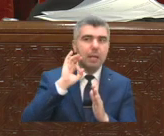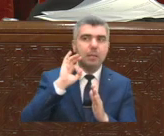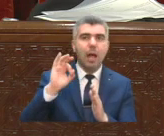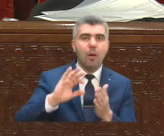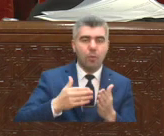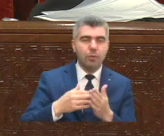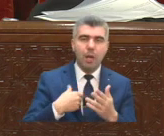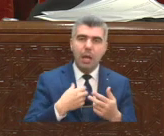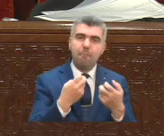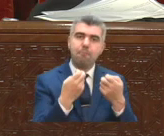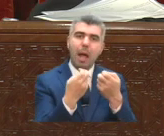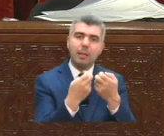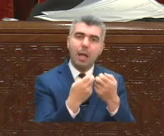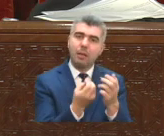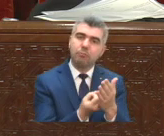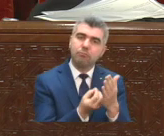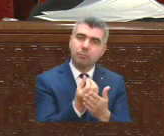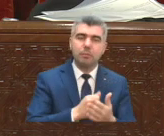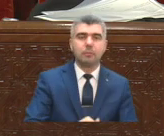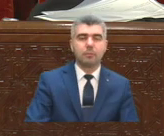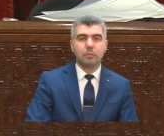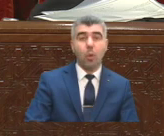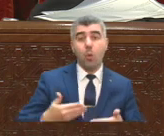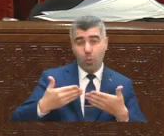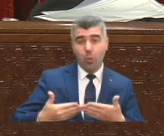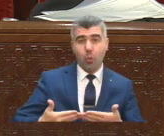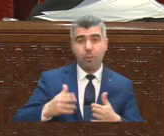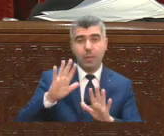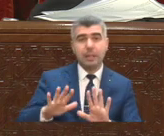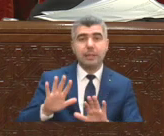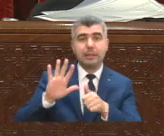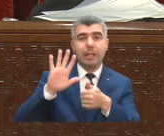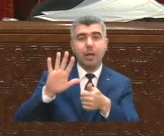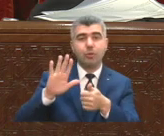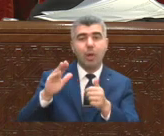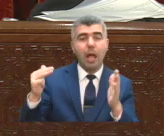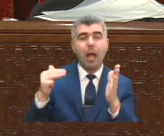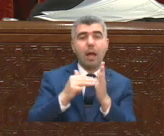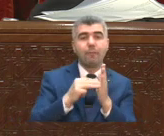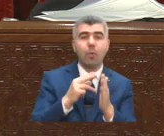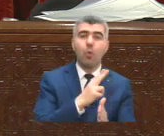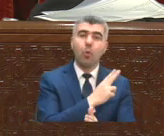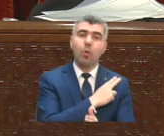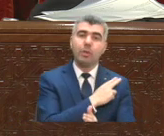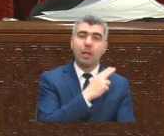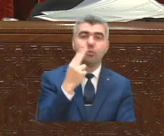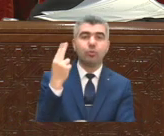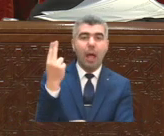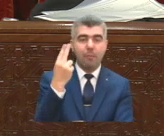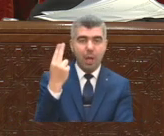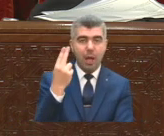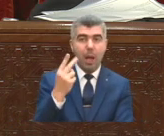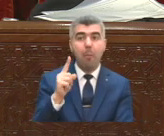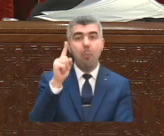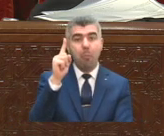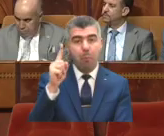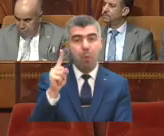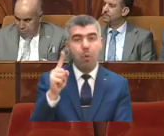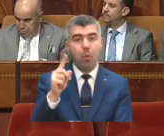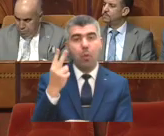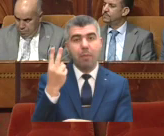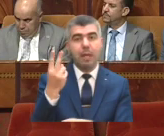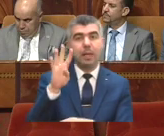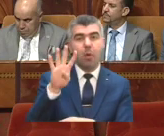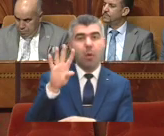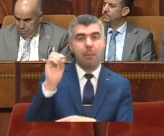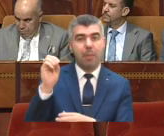غير امثله، عندنا اليوم تقريبا 16000 استاذ جامعي واكثر من